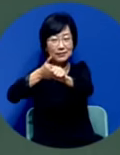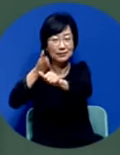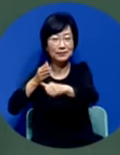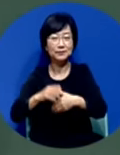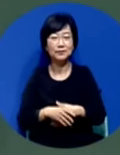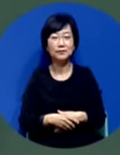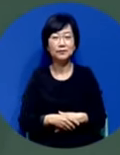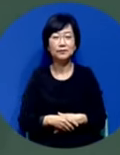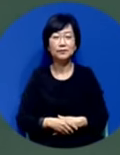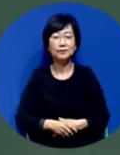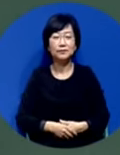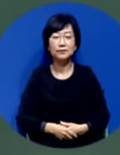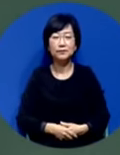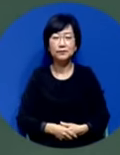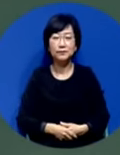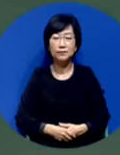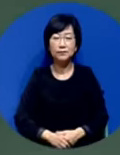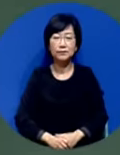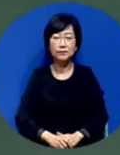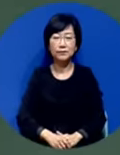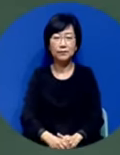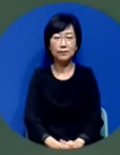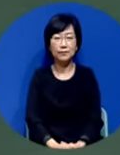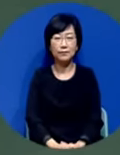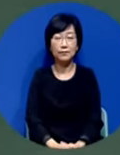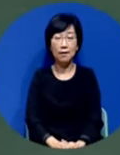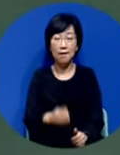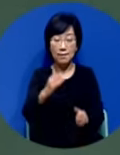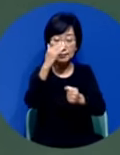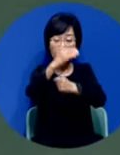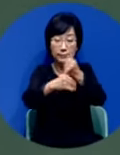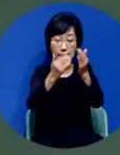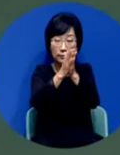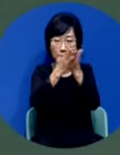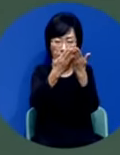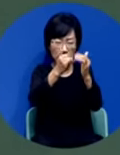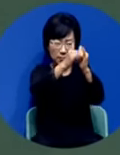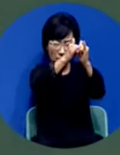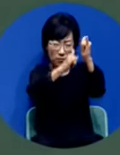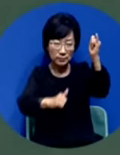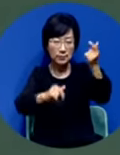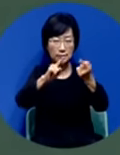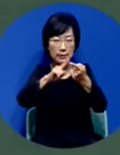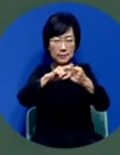我真的希望这光能够照耀在大家的产业上。 자, 전도 성경 뭔가를 역사를 똑바로 알아야 돼요. 성경 역사를.